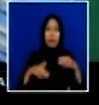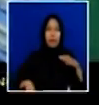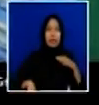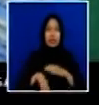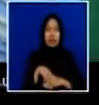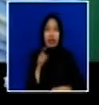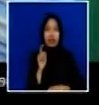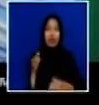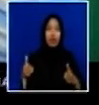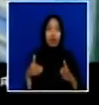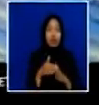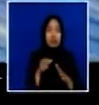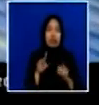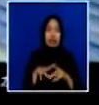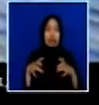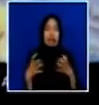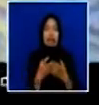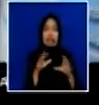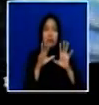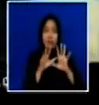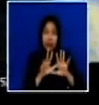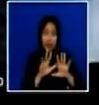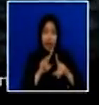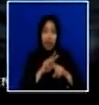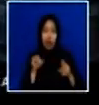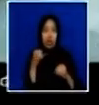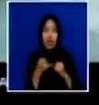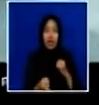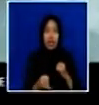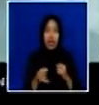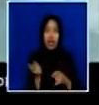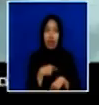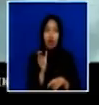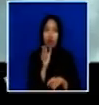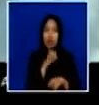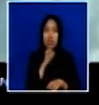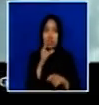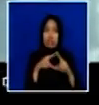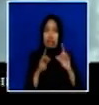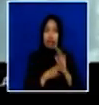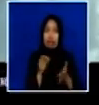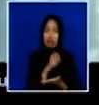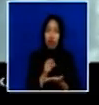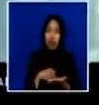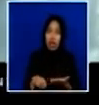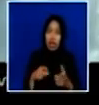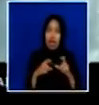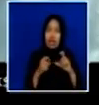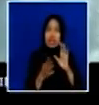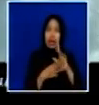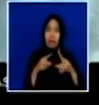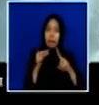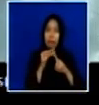bagi siswa kelas 9 atau kelas akhir yang saat ini sedang menjalankan ujian sekolah SMP Clara rombongan